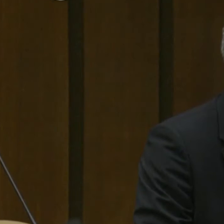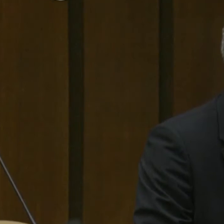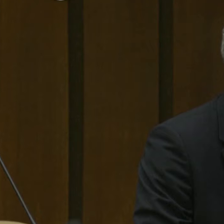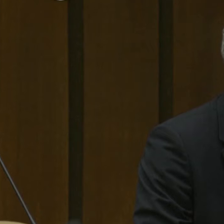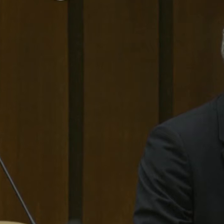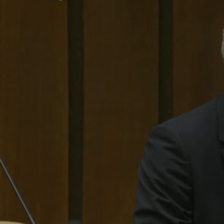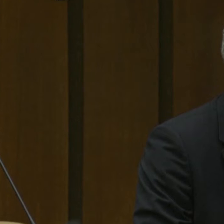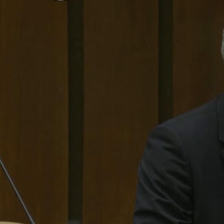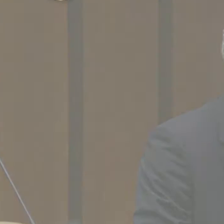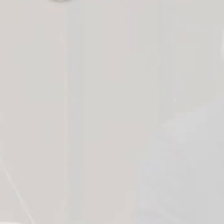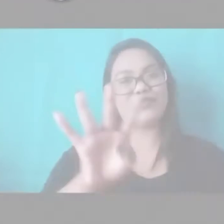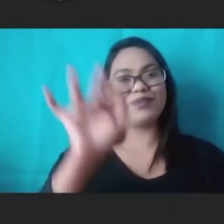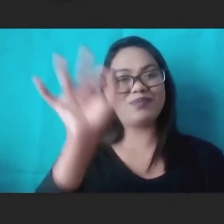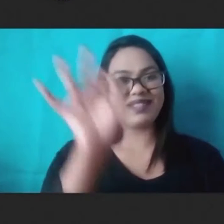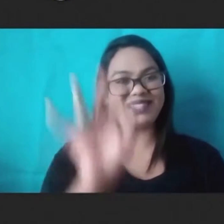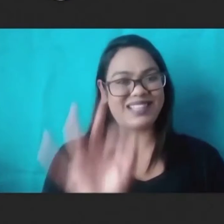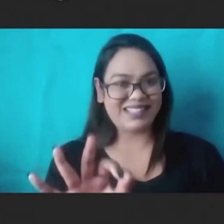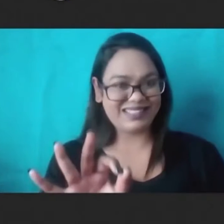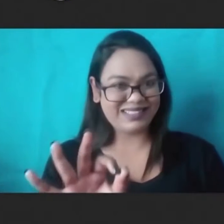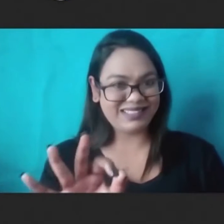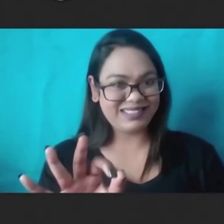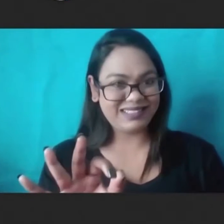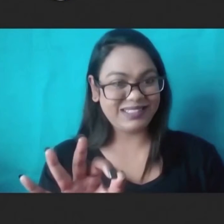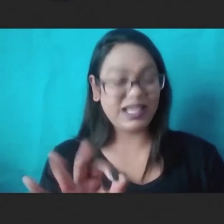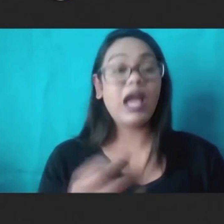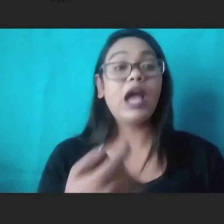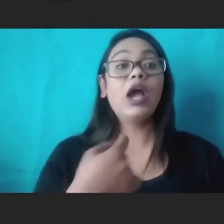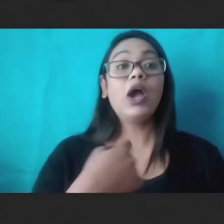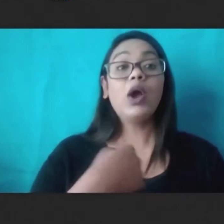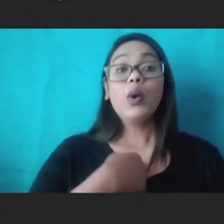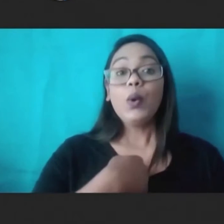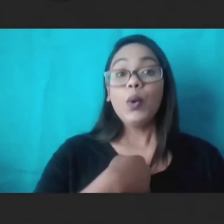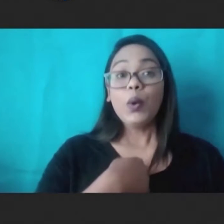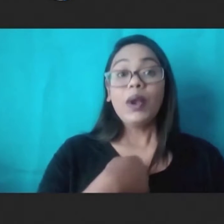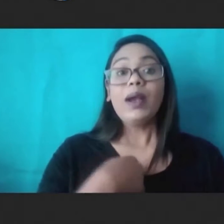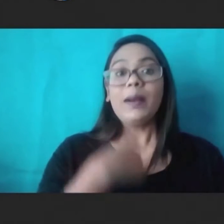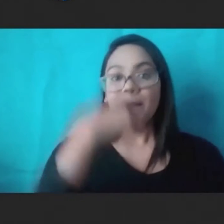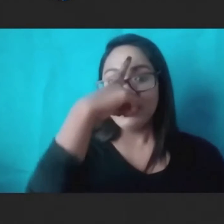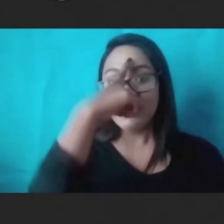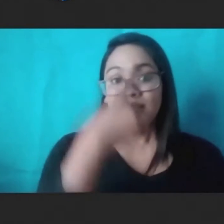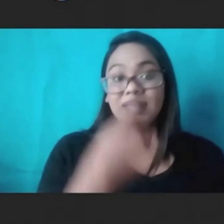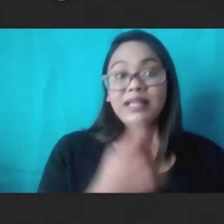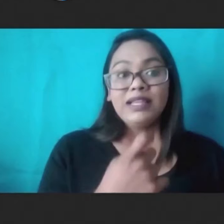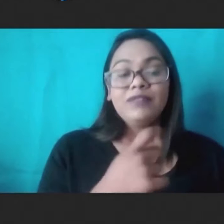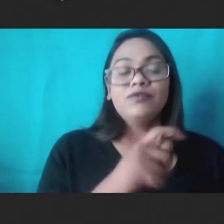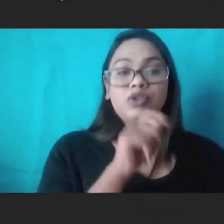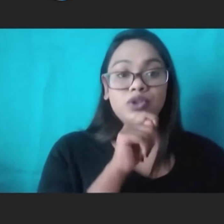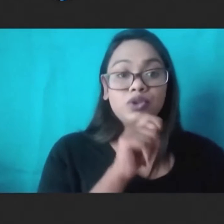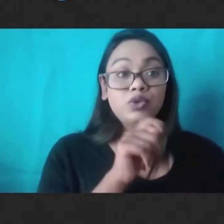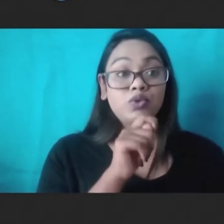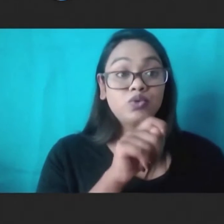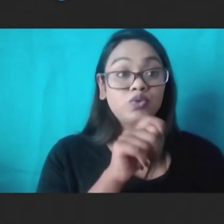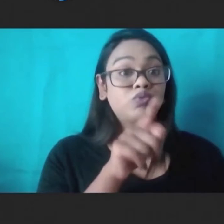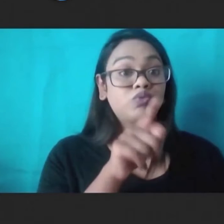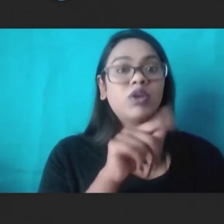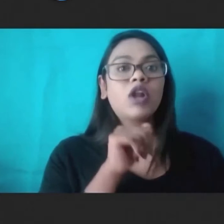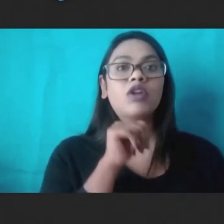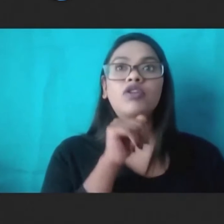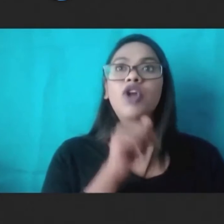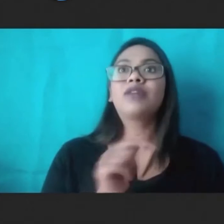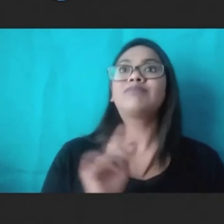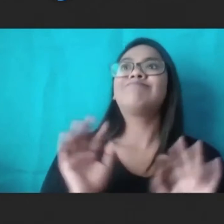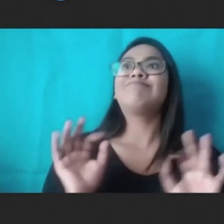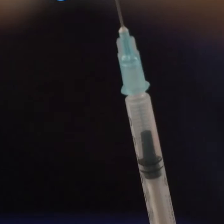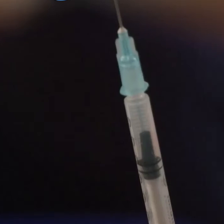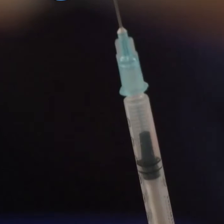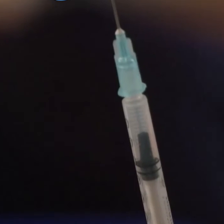barimo abakozi 9 ba ONU, Minisitiri w'Ubuzima wa Afurika y'Epfo Joseph Fahou yavuze ko guverinoma isanga ingingo no kuba hari hasanzwe ubwandu